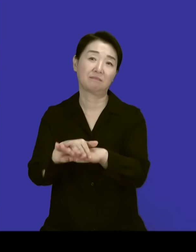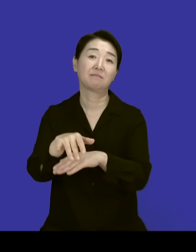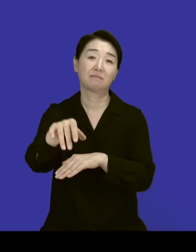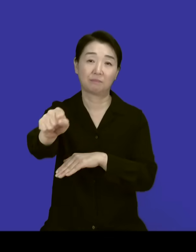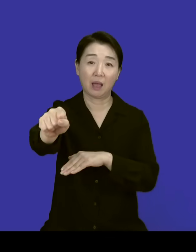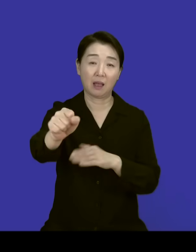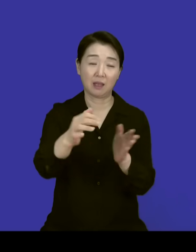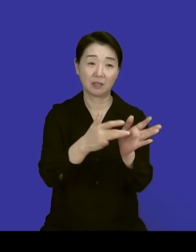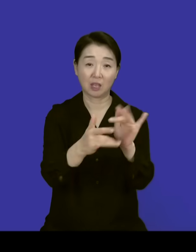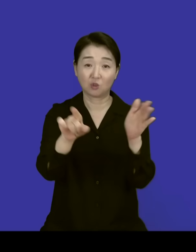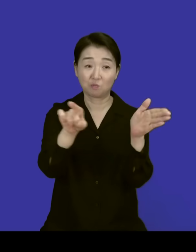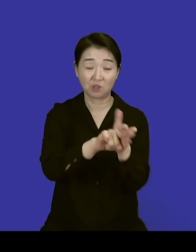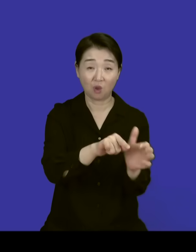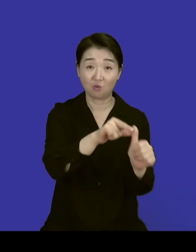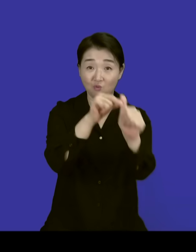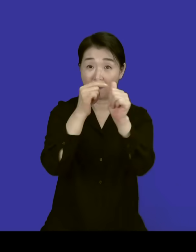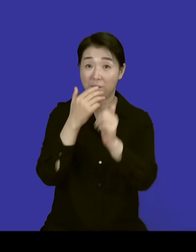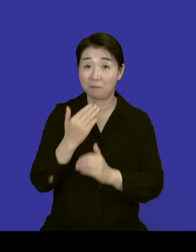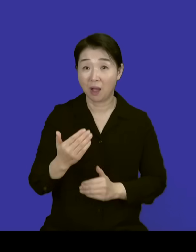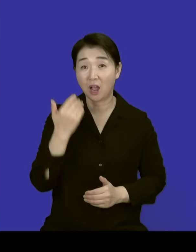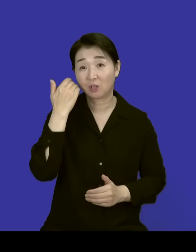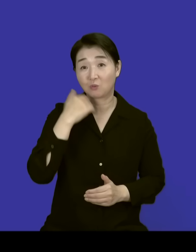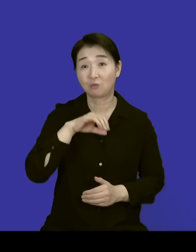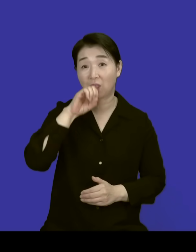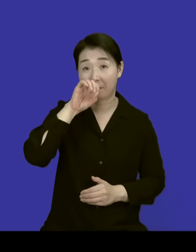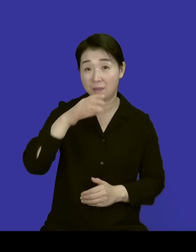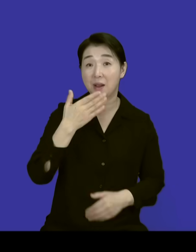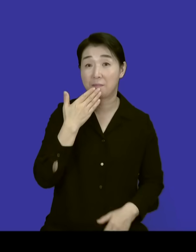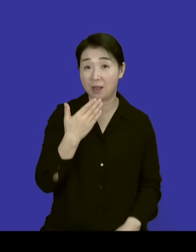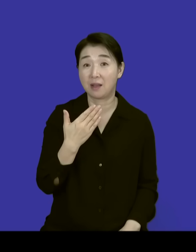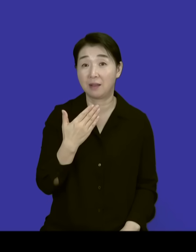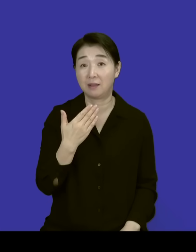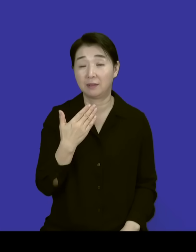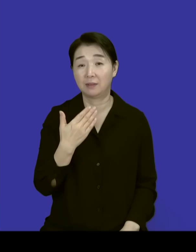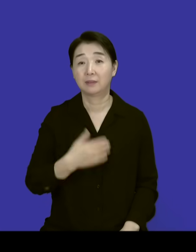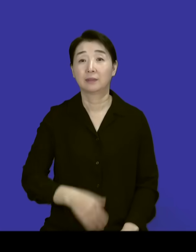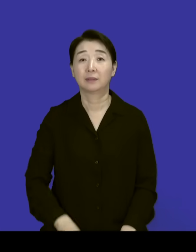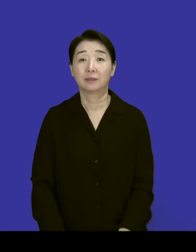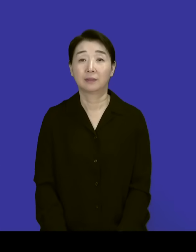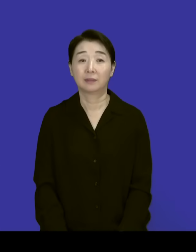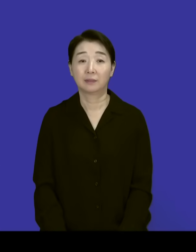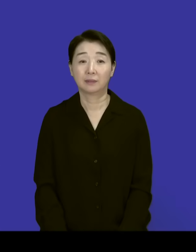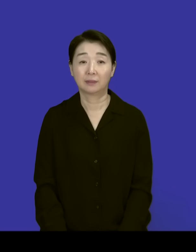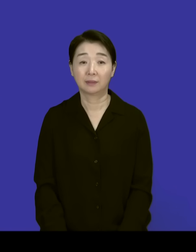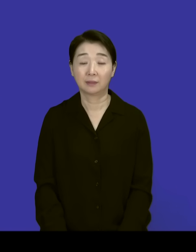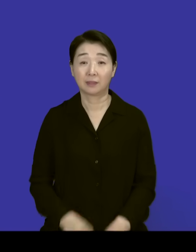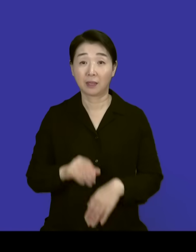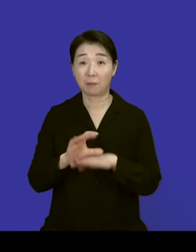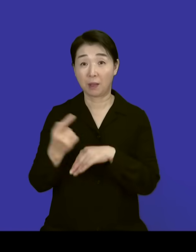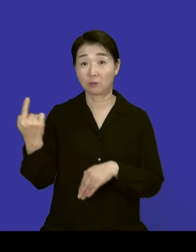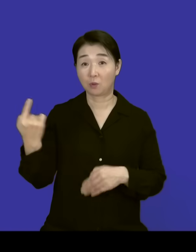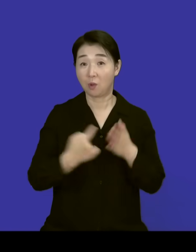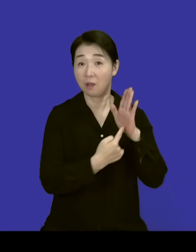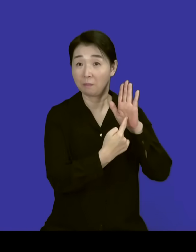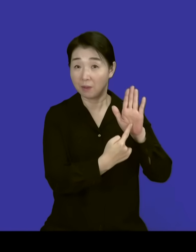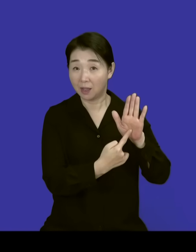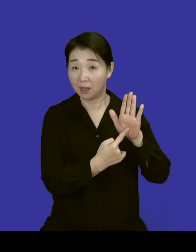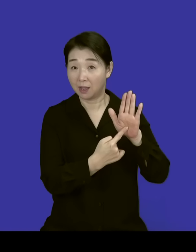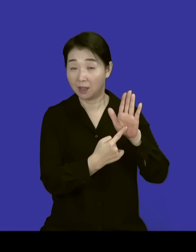믿으라 구원받는다. 이거는 누구나 할 수 있는 거다라고 얘기하더라고요. 제가 여기 나와서 하는 얘기는